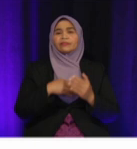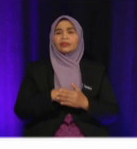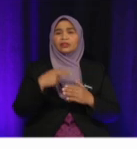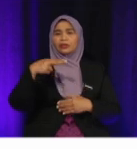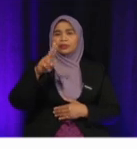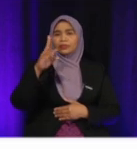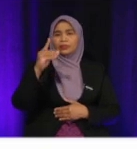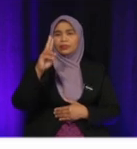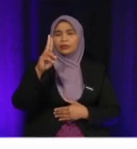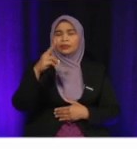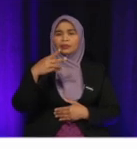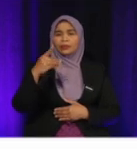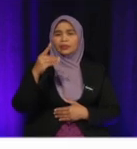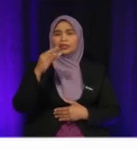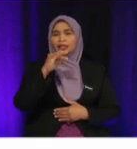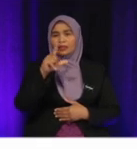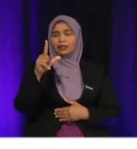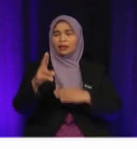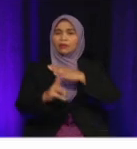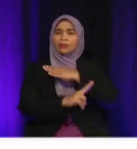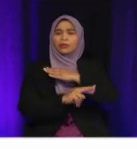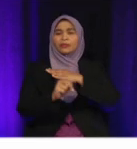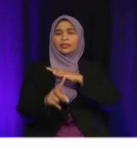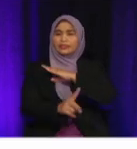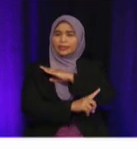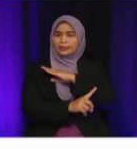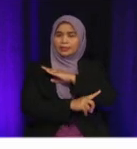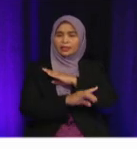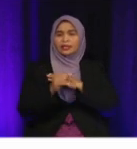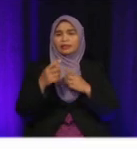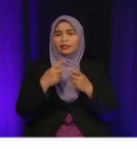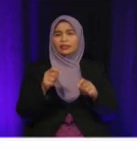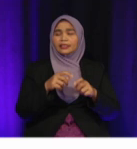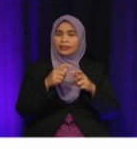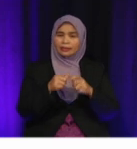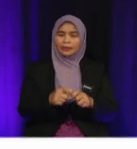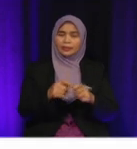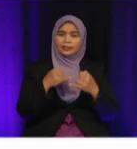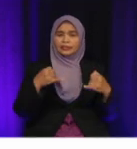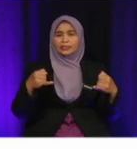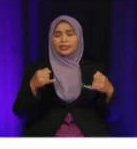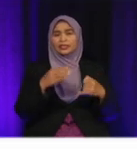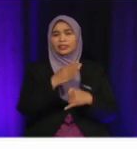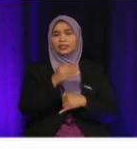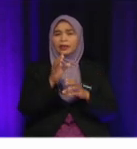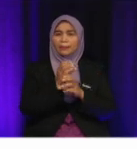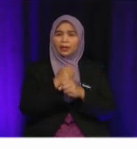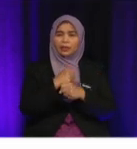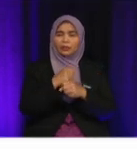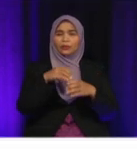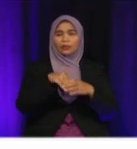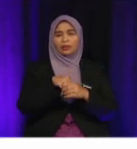ialah hukuman kesiksaan yang telah ditetapkan jenis dan bentuknya di dalam Al-Quran